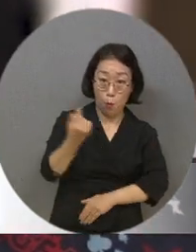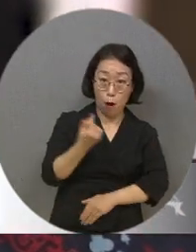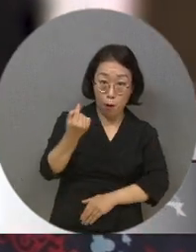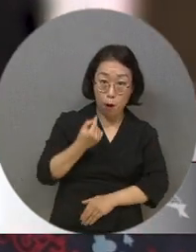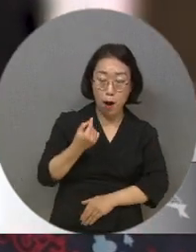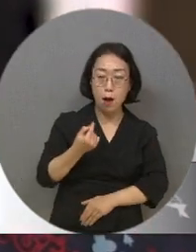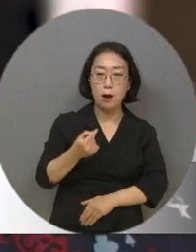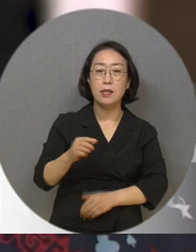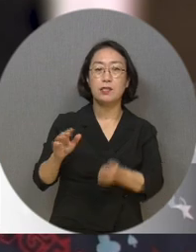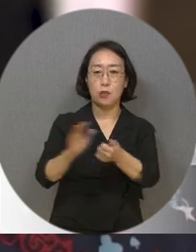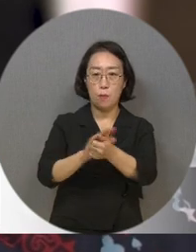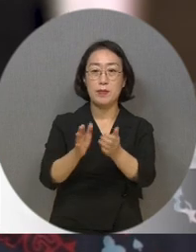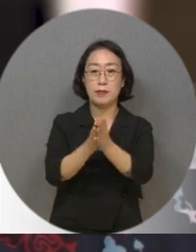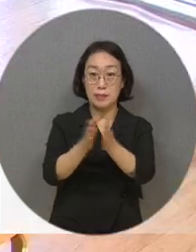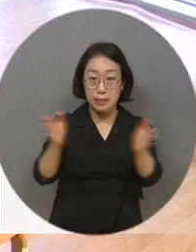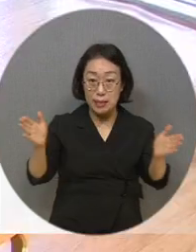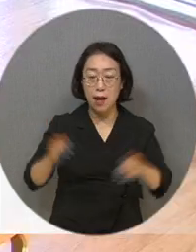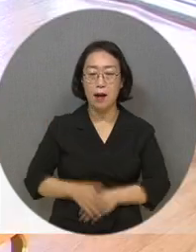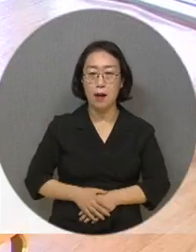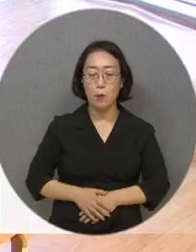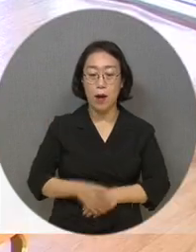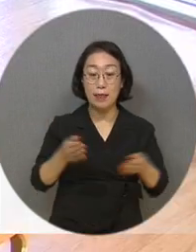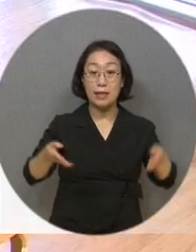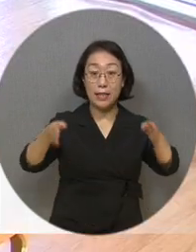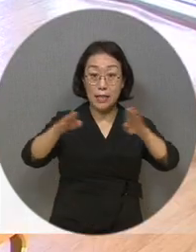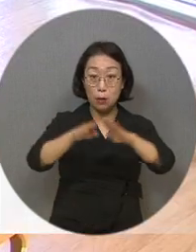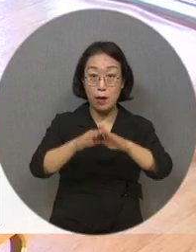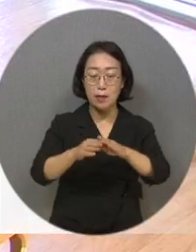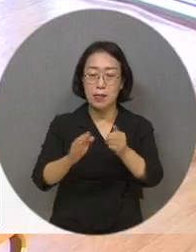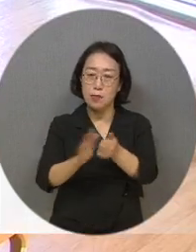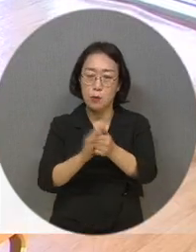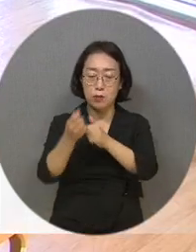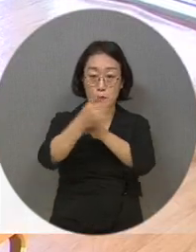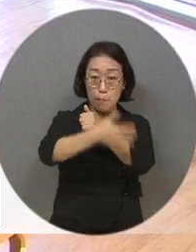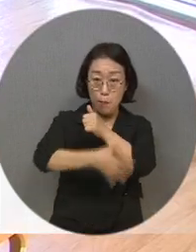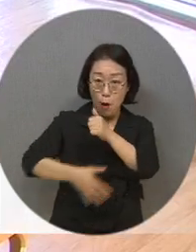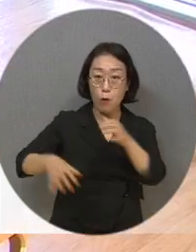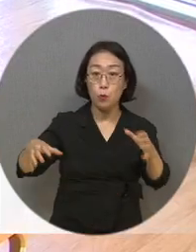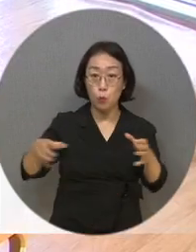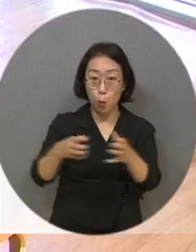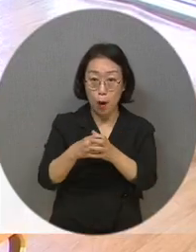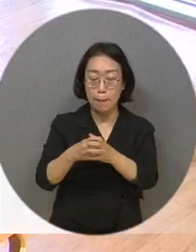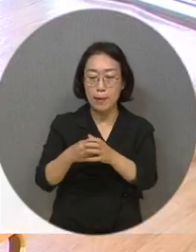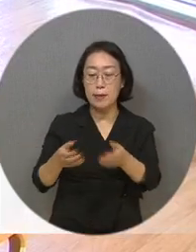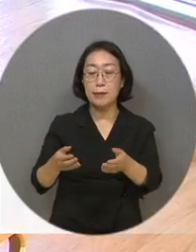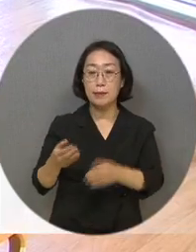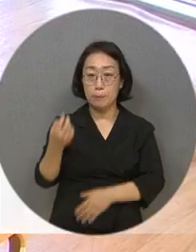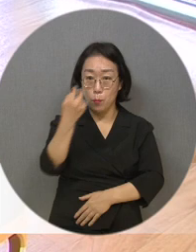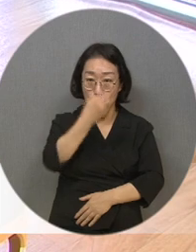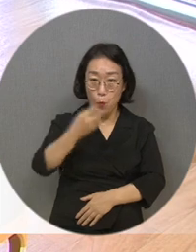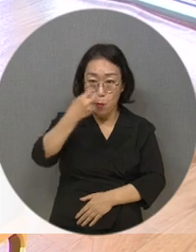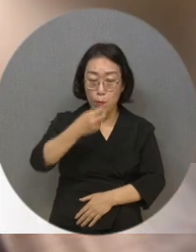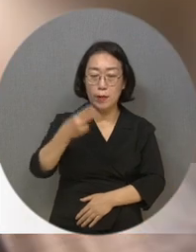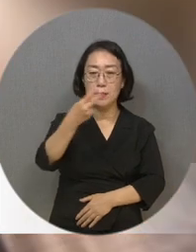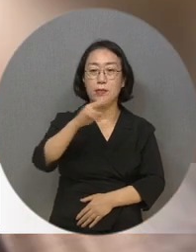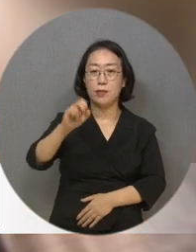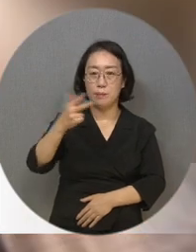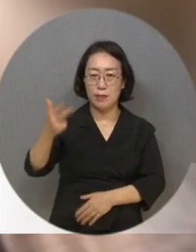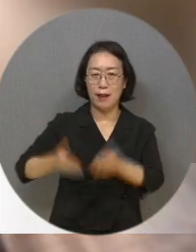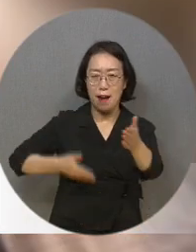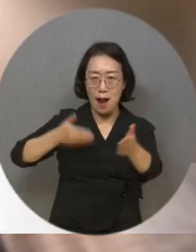방문 서비스를 도입하고 한 기관이 여러 서비스를 제공하는 통합 재가 서비스 기관을